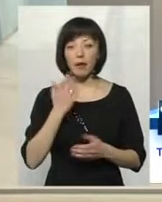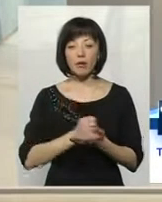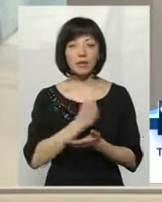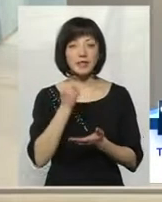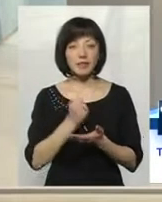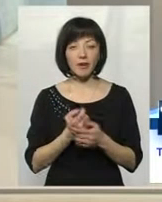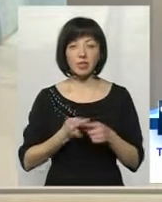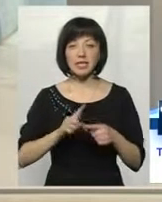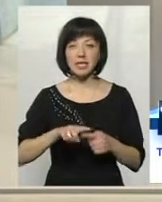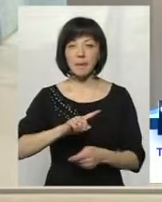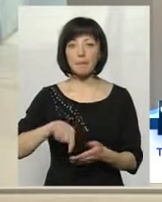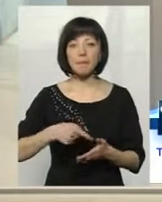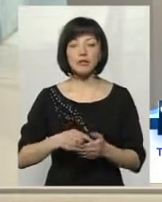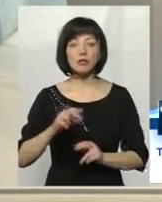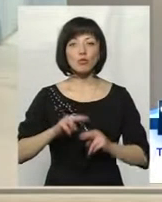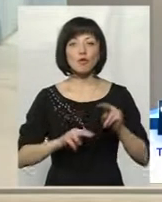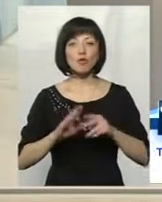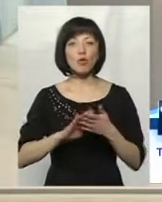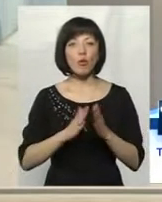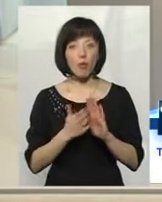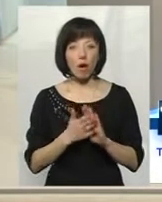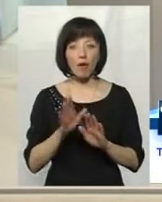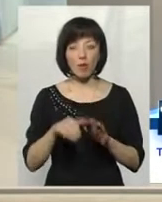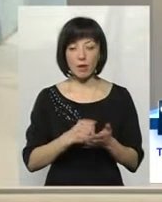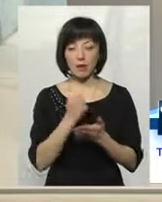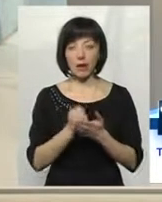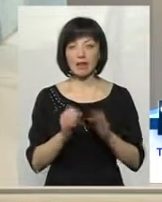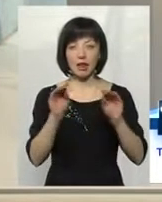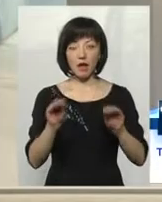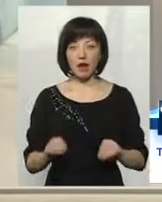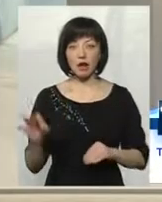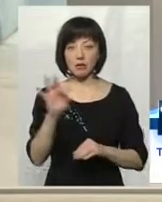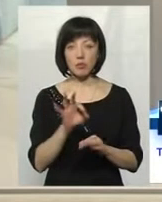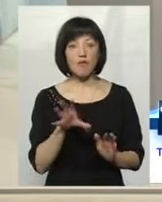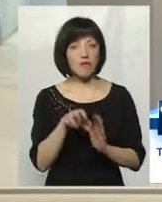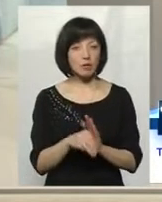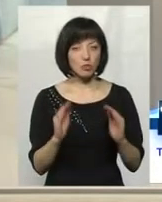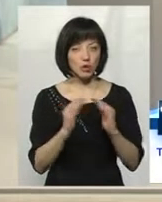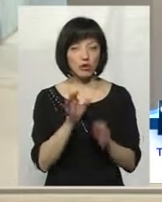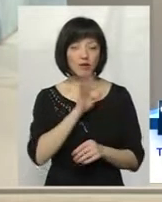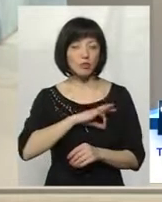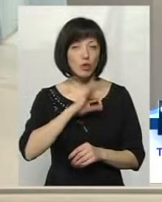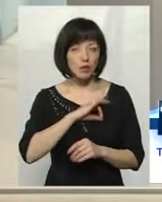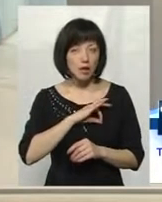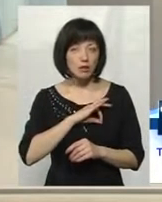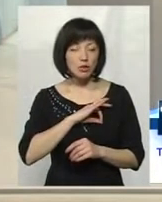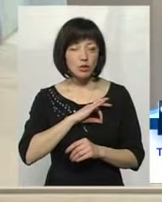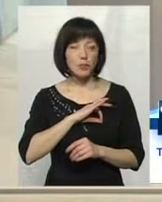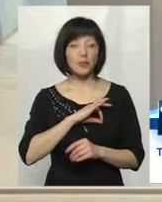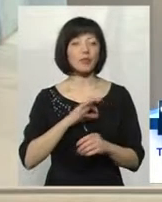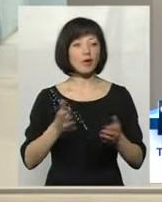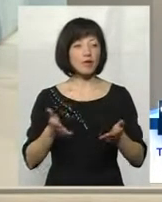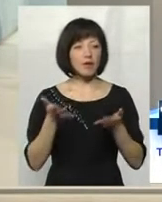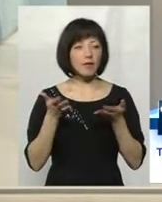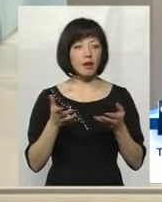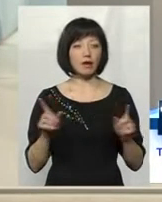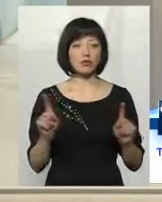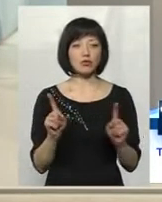затверджуються ці містобудівні умови і обмеження, а потім приймається декларація про введення будинку в експлуатацію, виявляється,